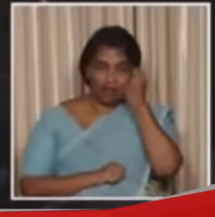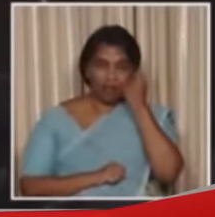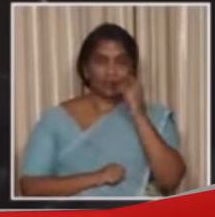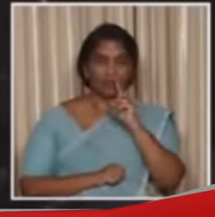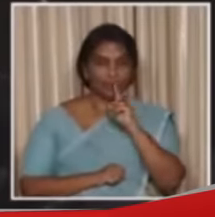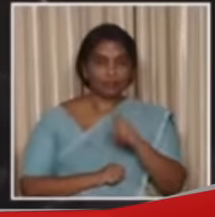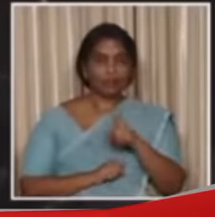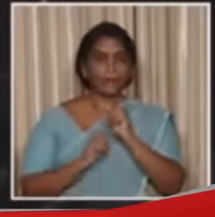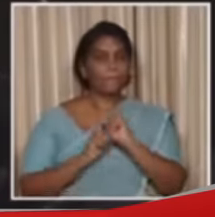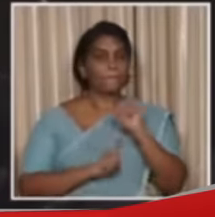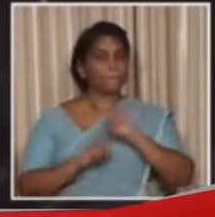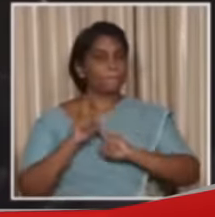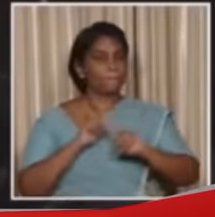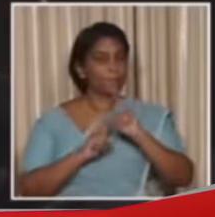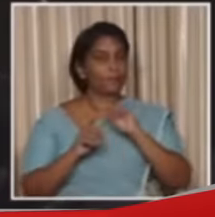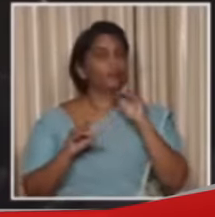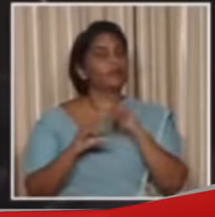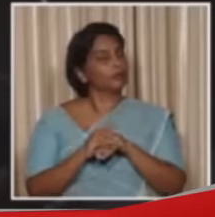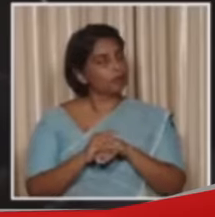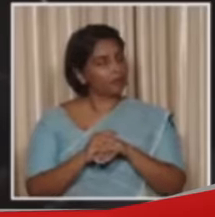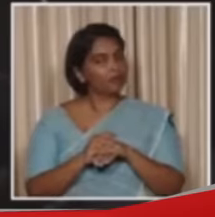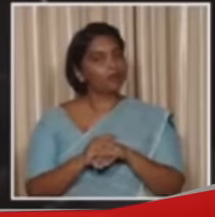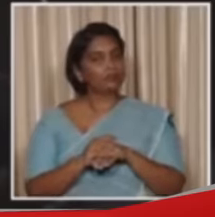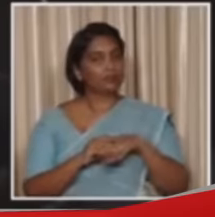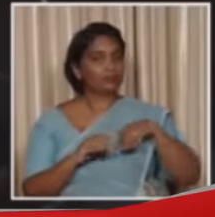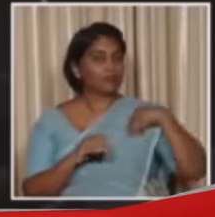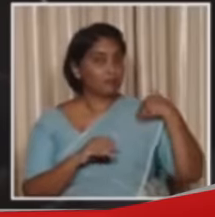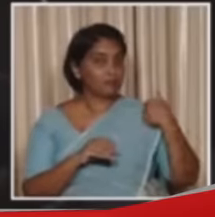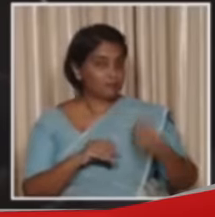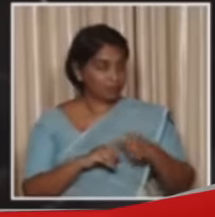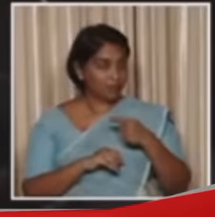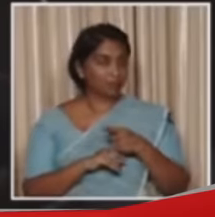මේ පාර්ලිමේන්තුව තුලම ජ්‍යෙෂ්ඨ